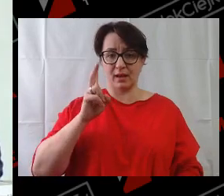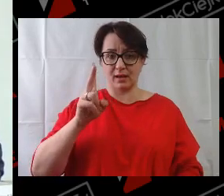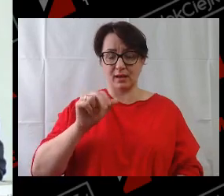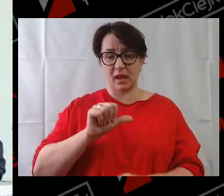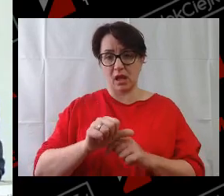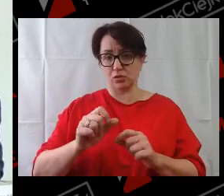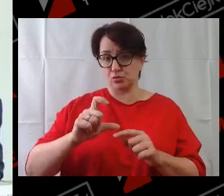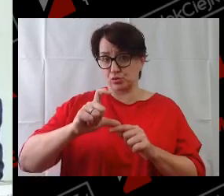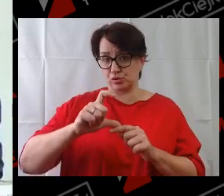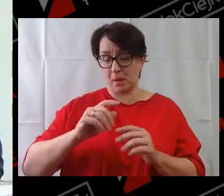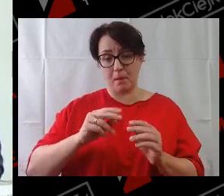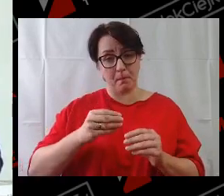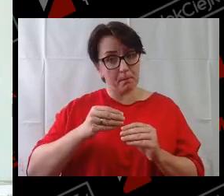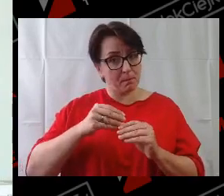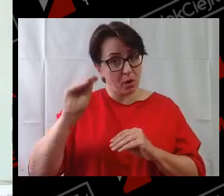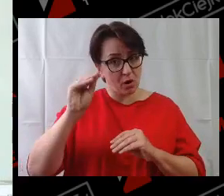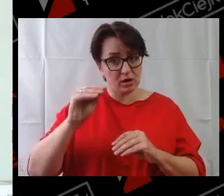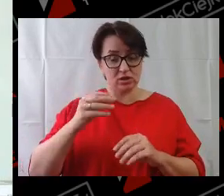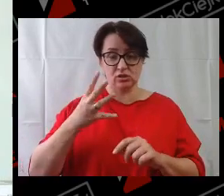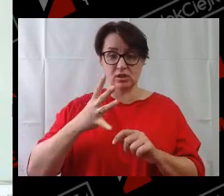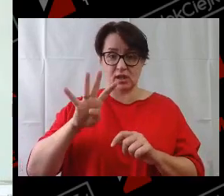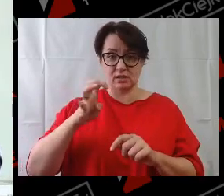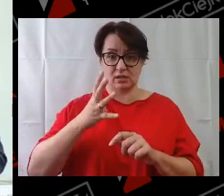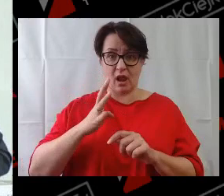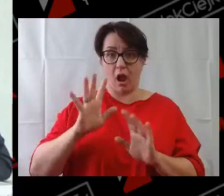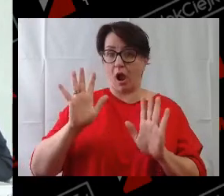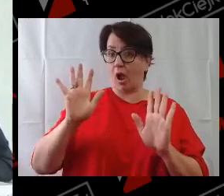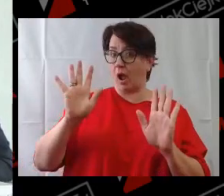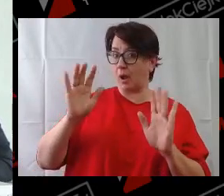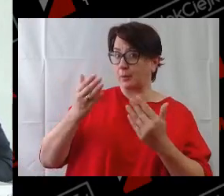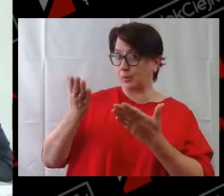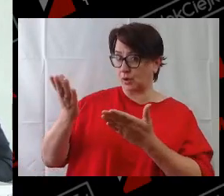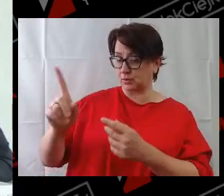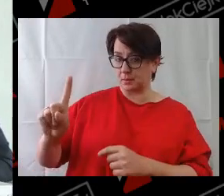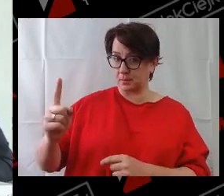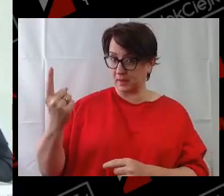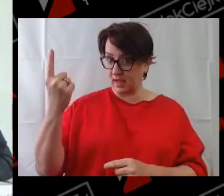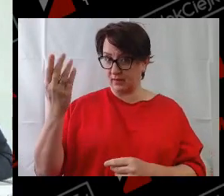a oddaje palmę pierwszeństwo